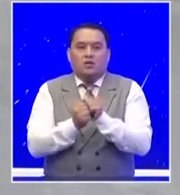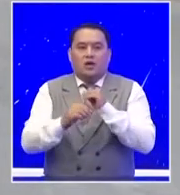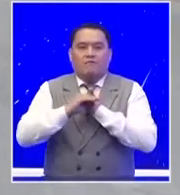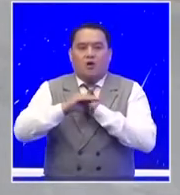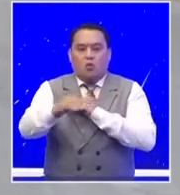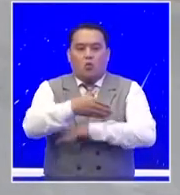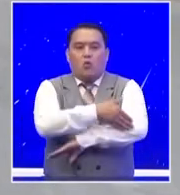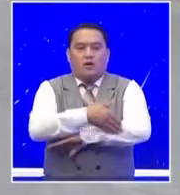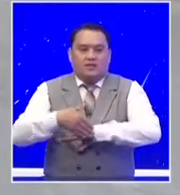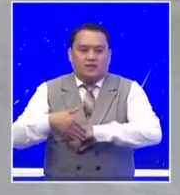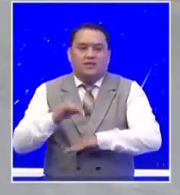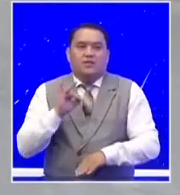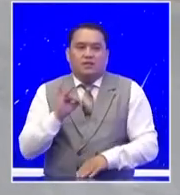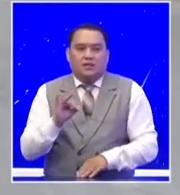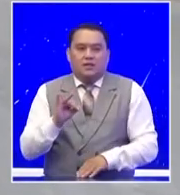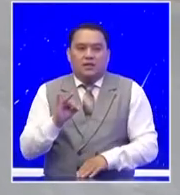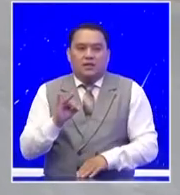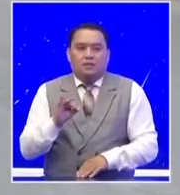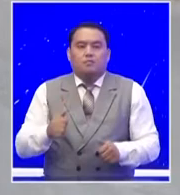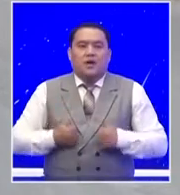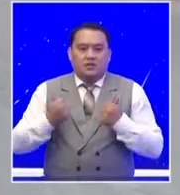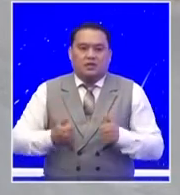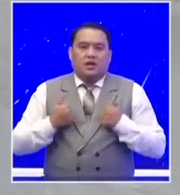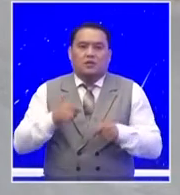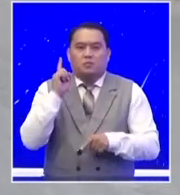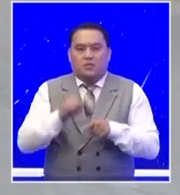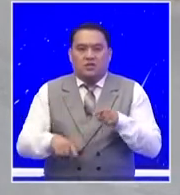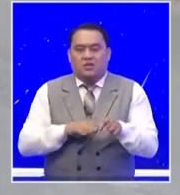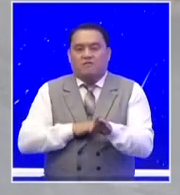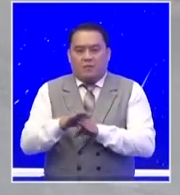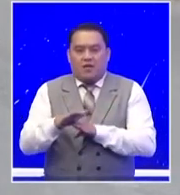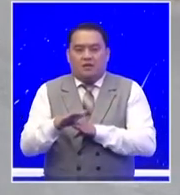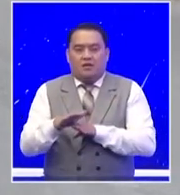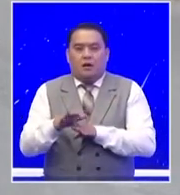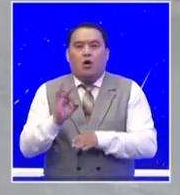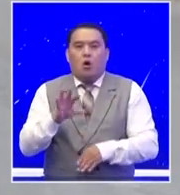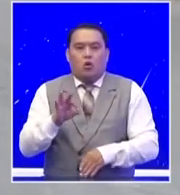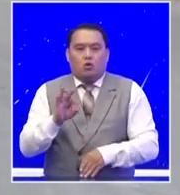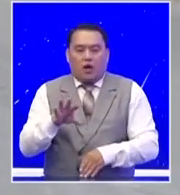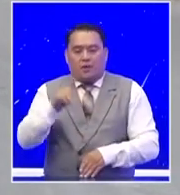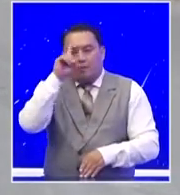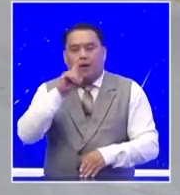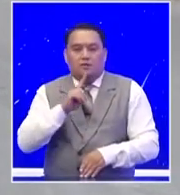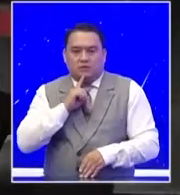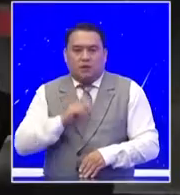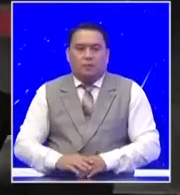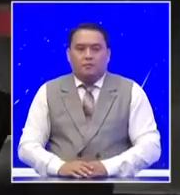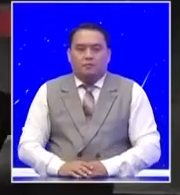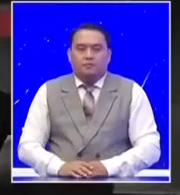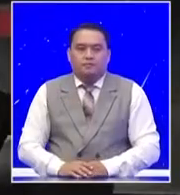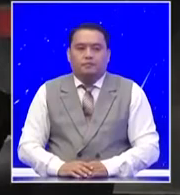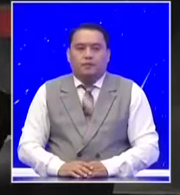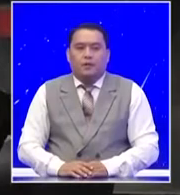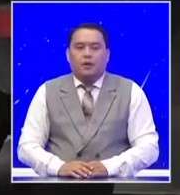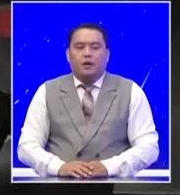данной улицы и, конечно, постараемся ее выполнить в срок. До конца октября месяца полностью мы это завершим. По